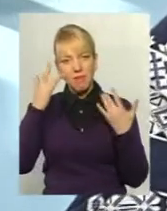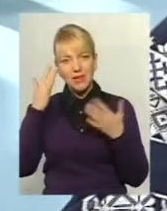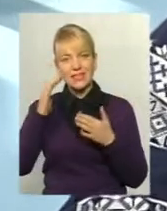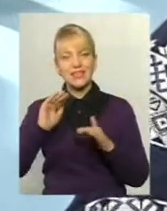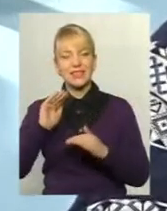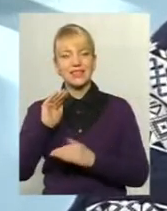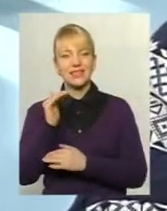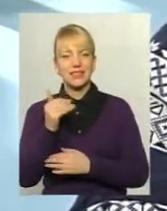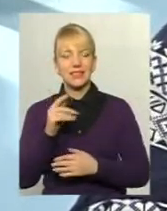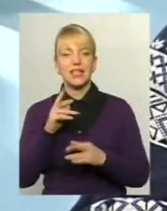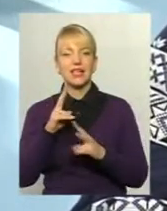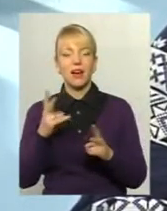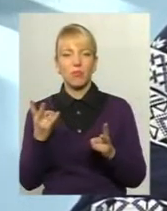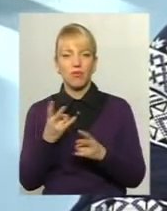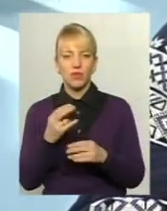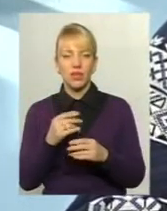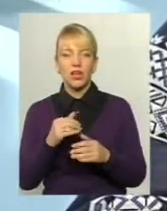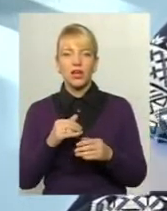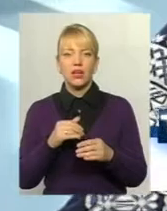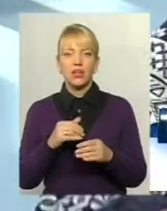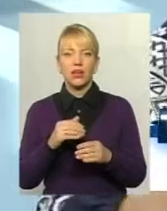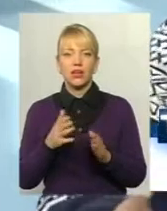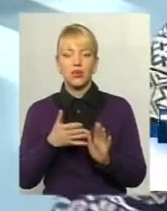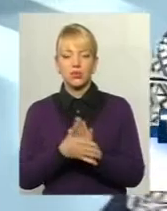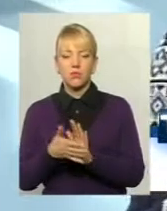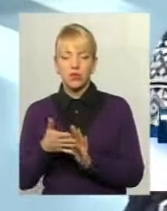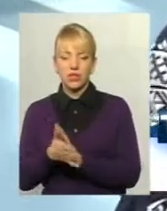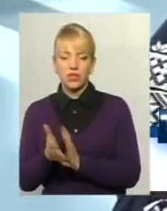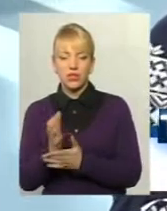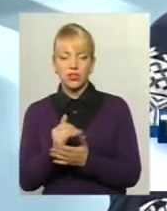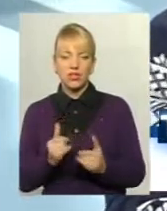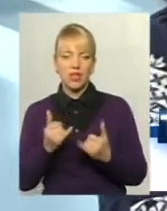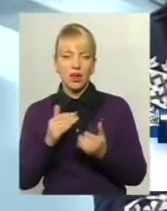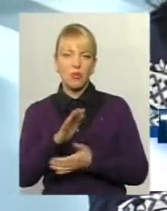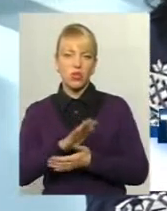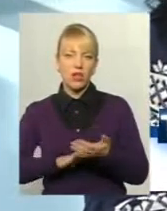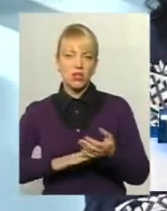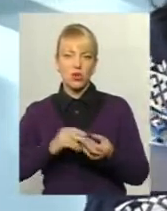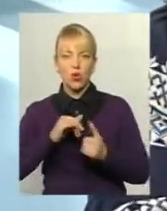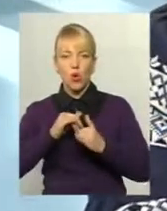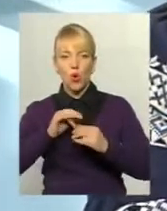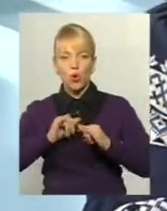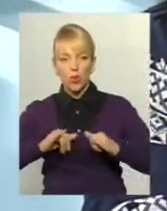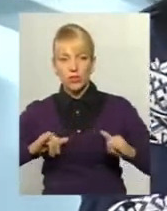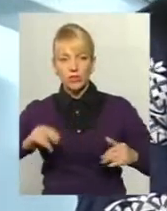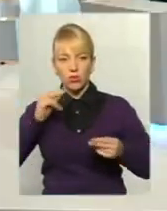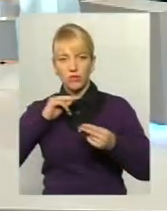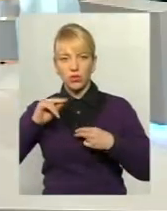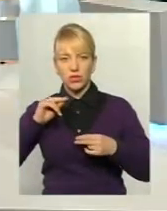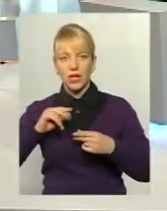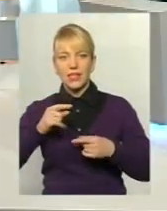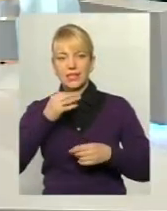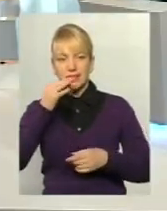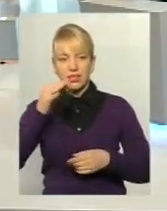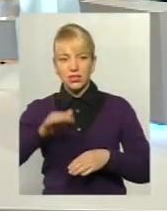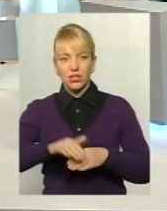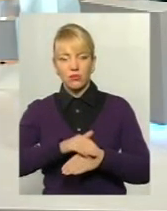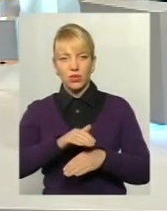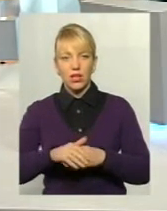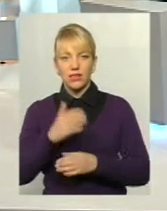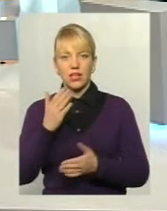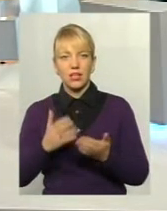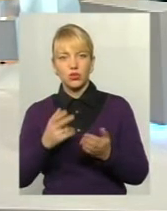як вона має розпоряджатися ресурсами для подальшого розвитку і вдосконалення. Скажіть, будь ласка, от якщо поглянути